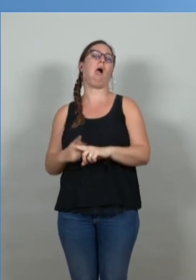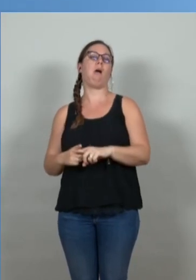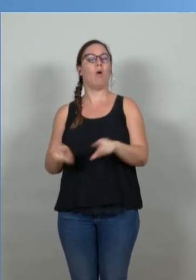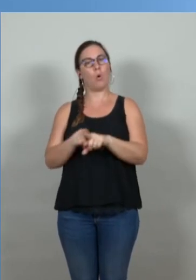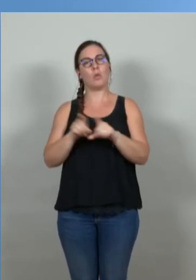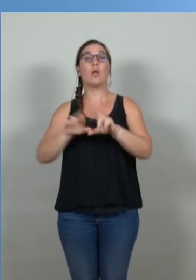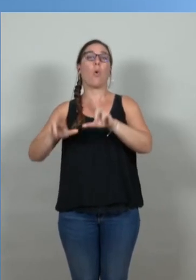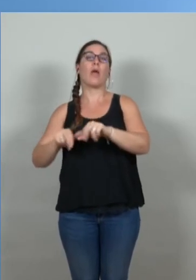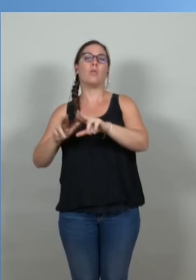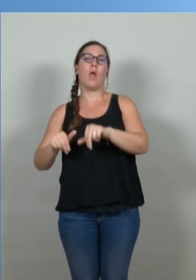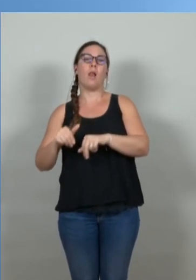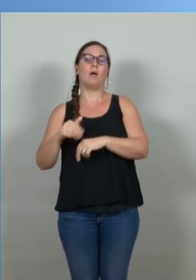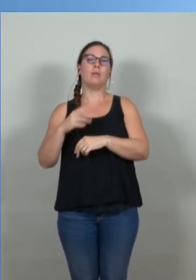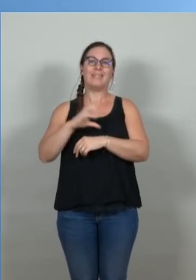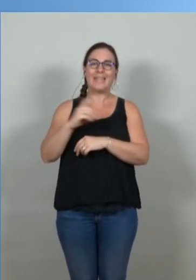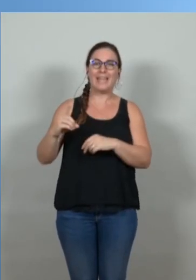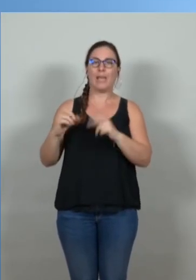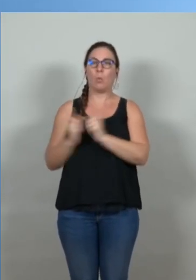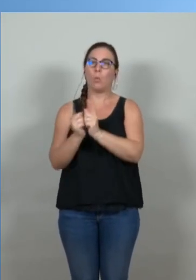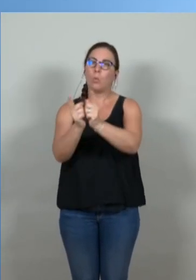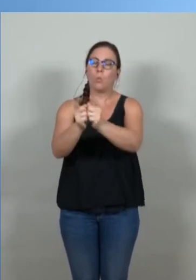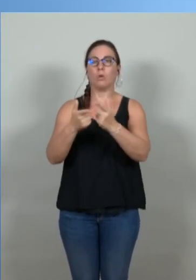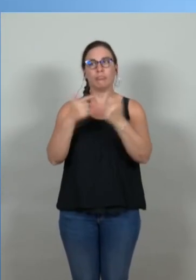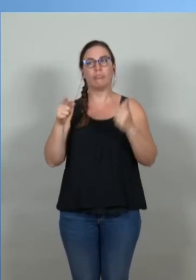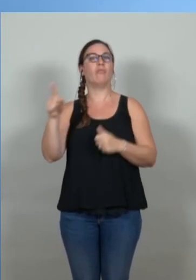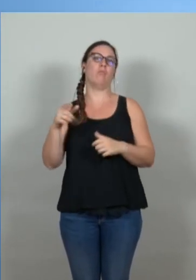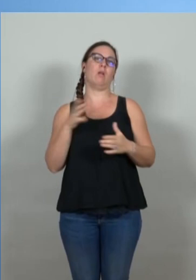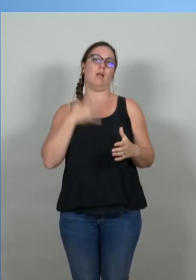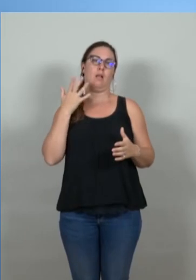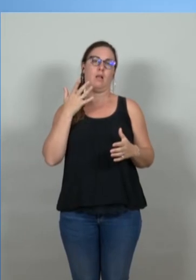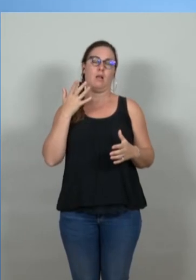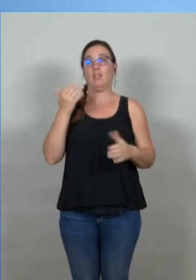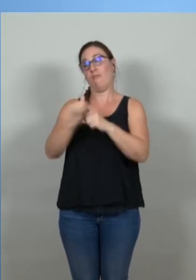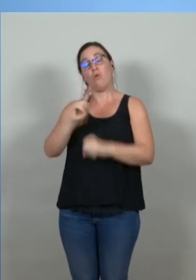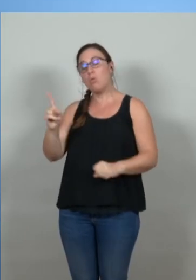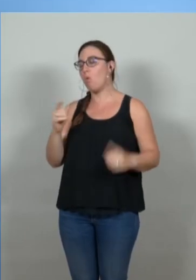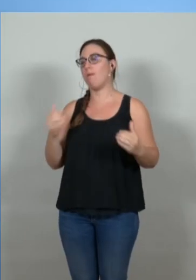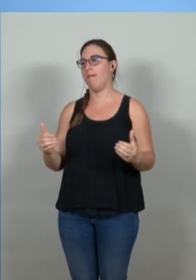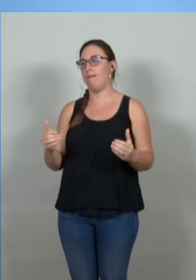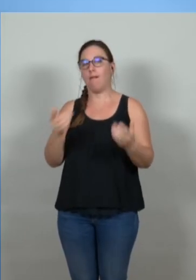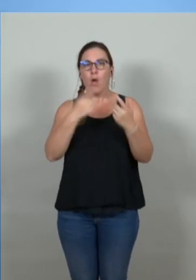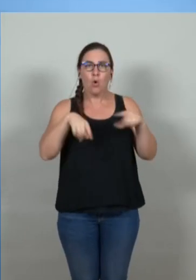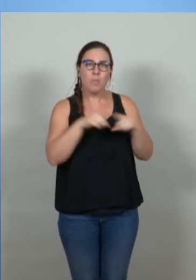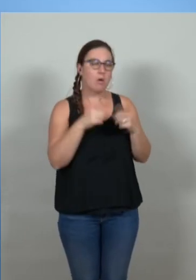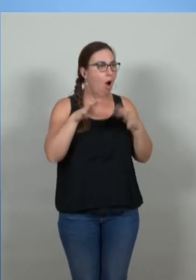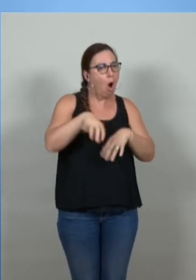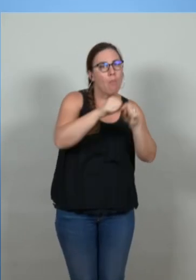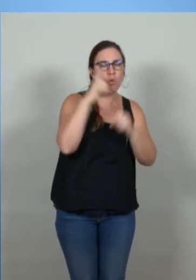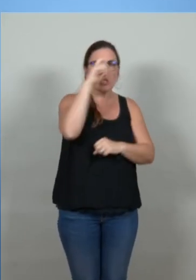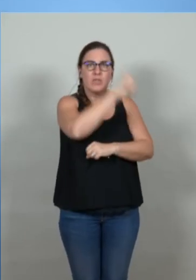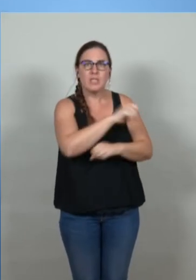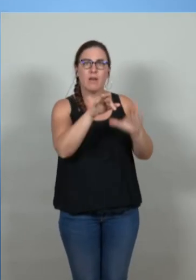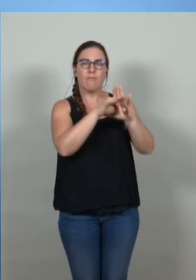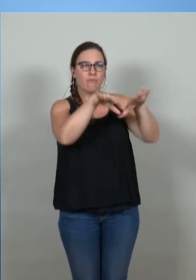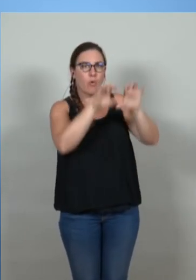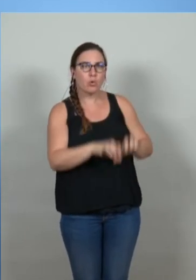des contractuels donc franchement c'est assez constant puisque même en commission me dites pas faux puisque vous dites que vous n'arrivez pas à recruter les fonctionnaires et que